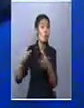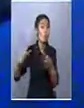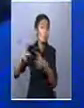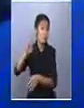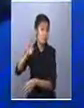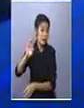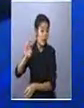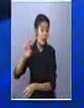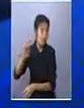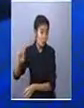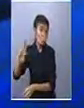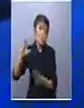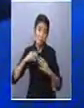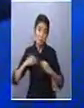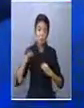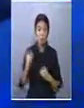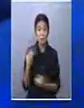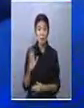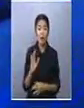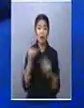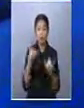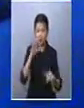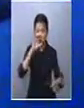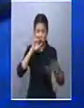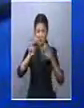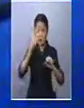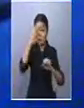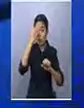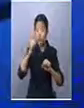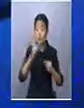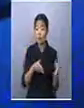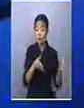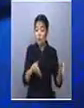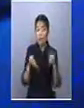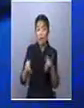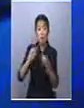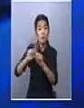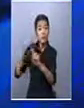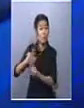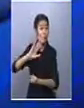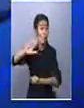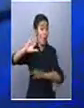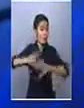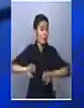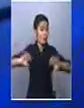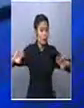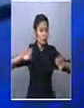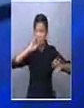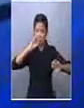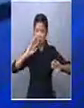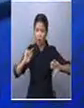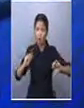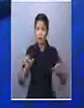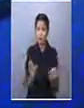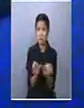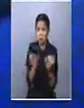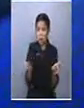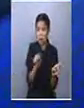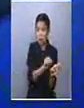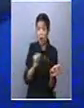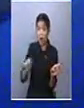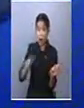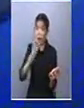ะซึ่งประเด็นดังกล่าวนั้นเป็นที่จับตามองเพราะว่าพรรคร่วมรัฐบาลนะคะได้มีการออกมาปฏิเสธเพราะว่าพรรคร่วมรัฐบาล2พรรคเนี่ย